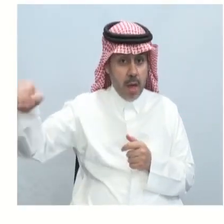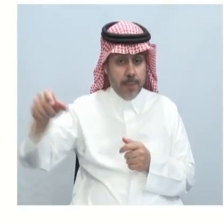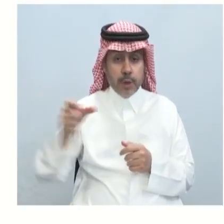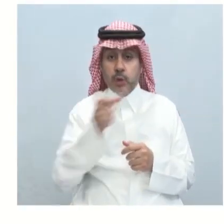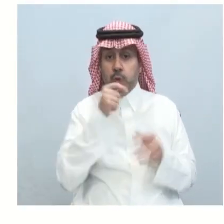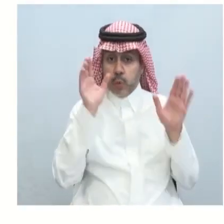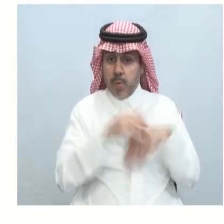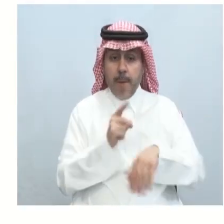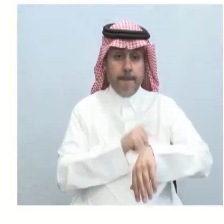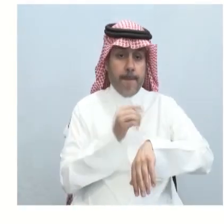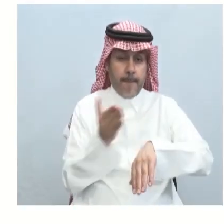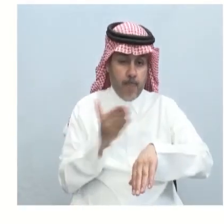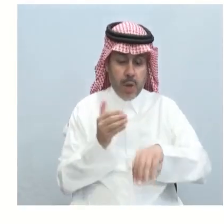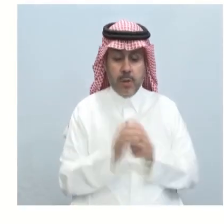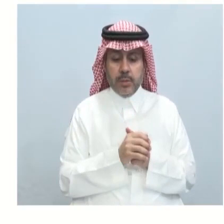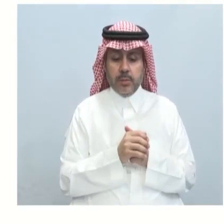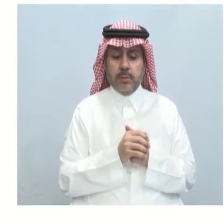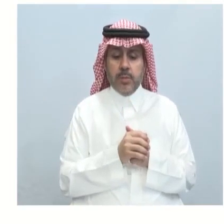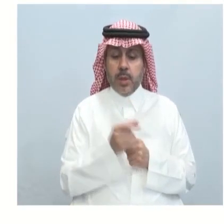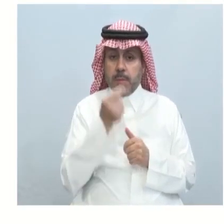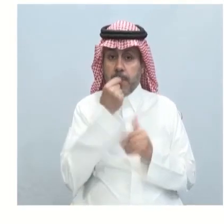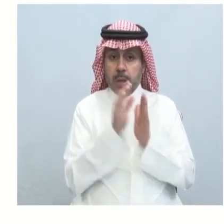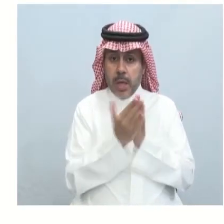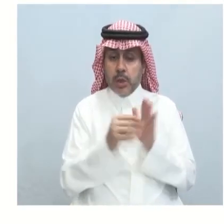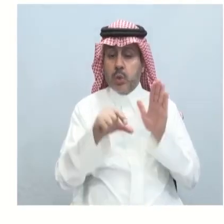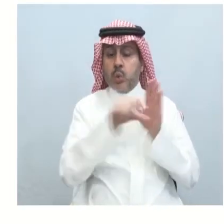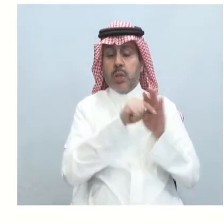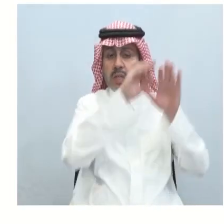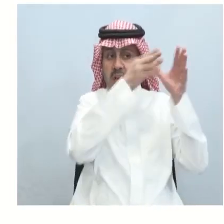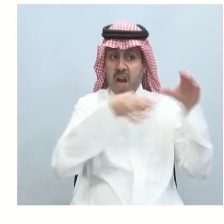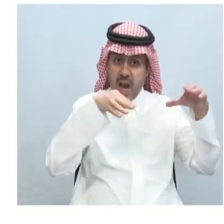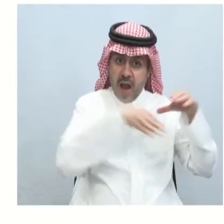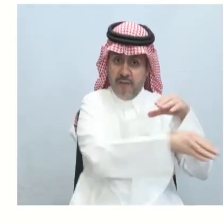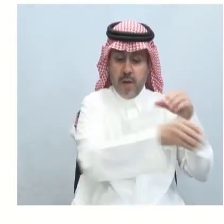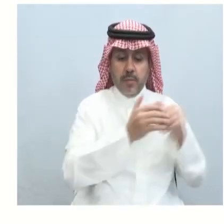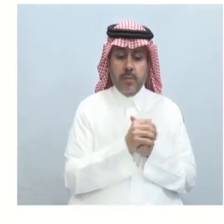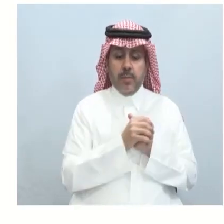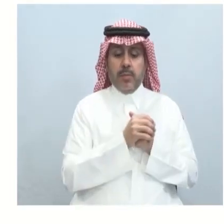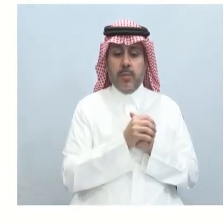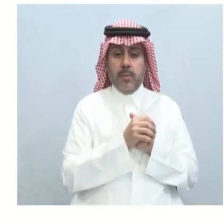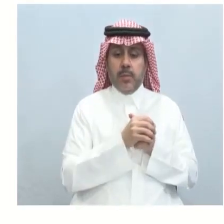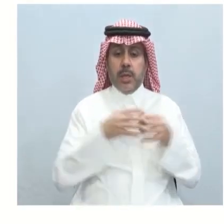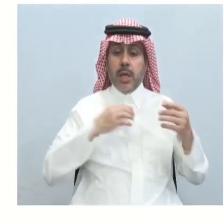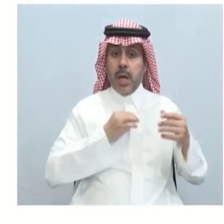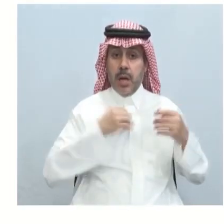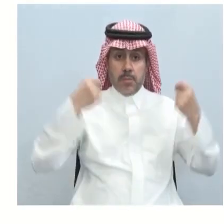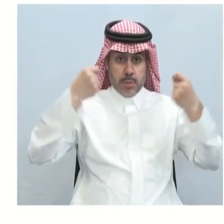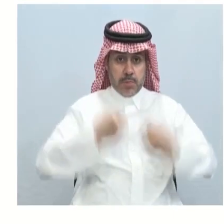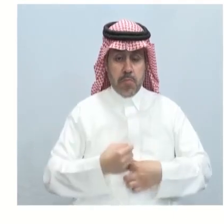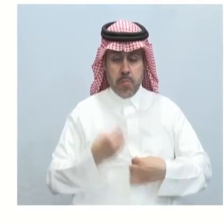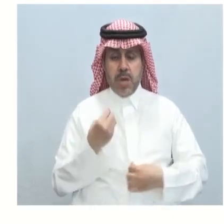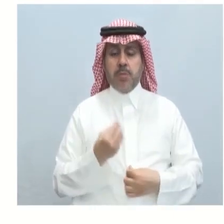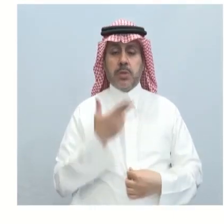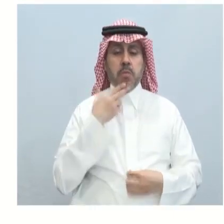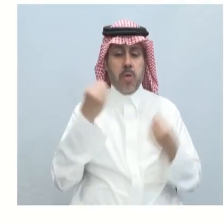الجمعه مبكرا وكذلكم قراءه سوره الكهف وكذلكم نادا